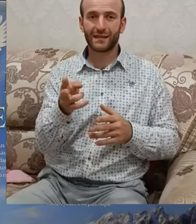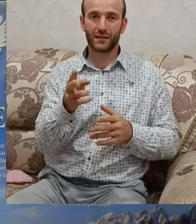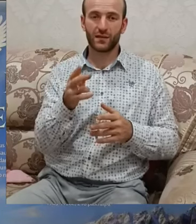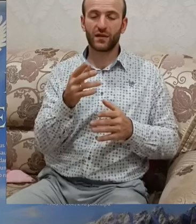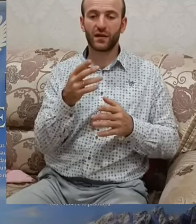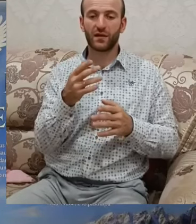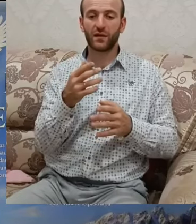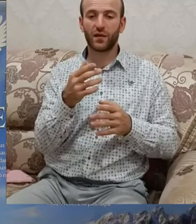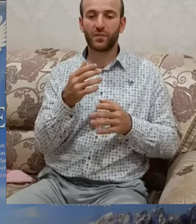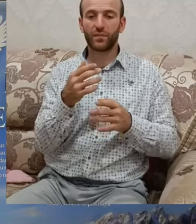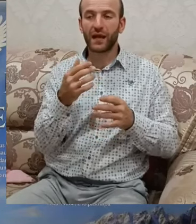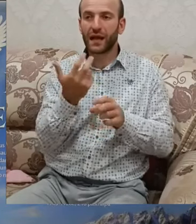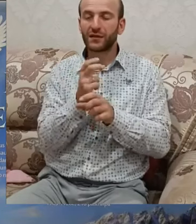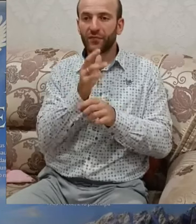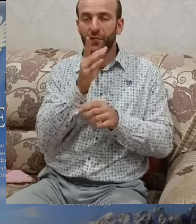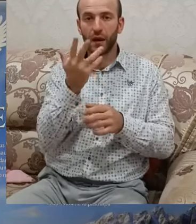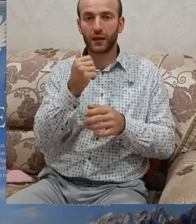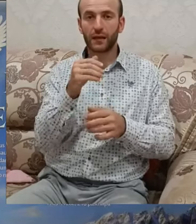Христа?